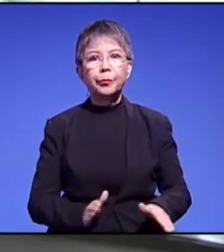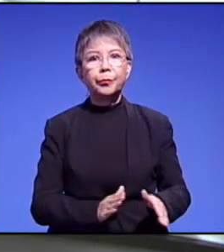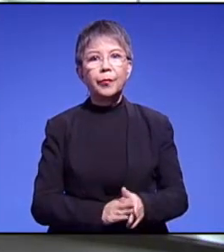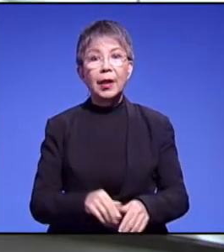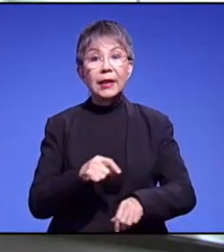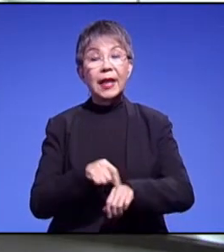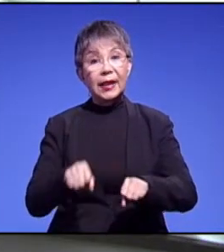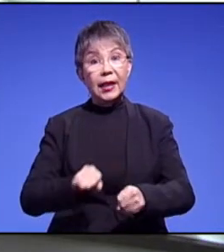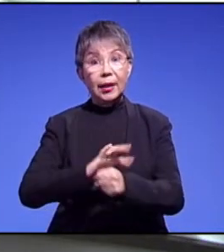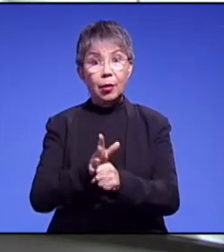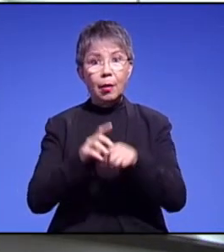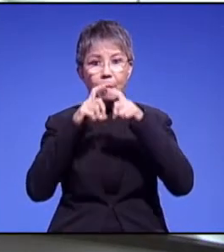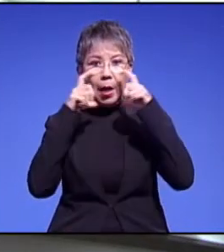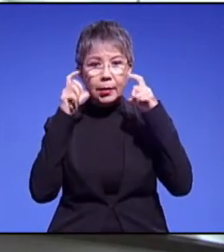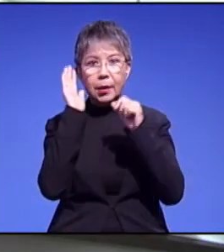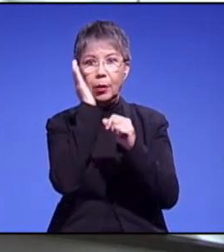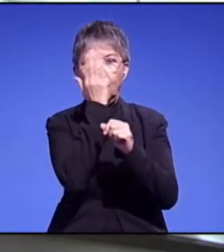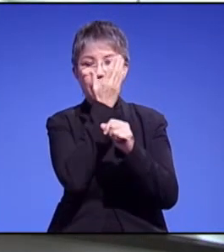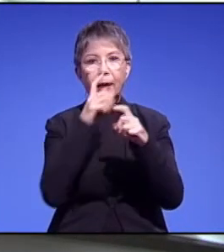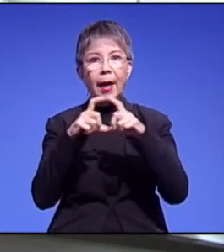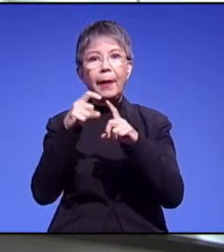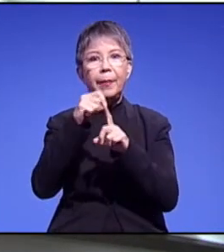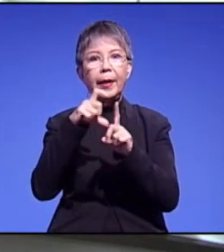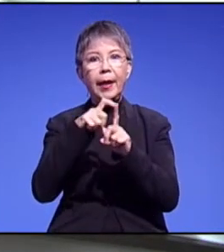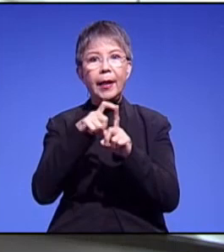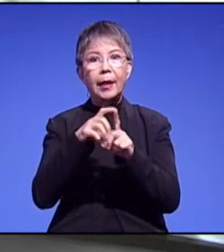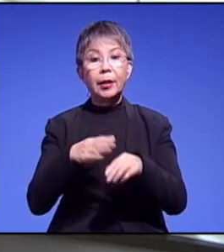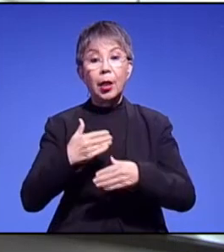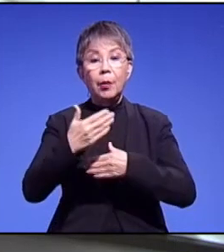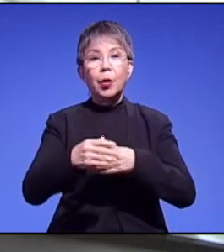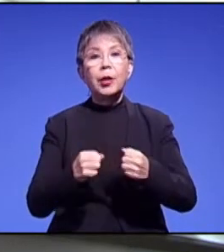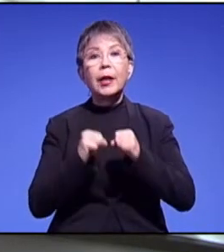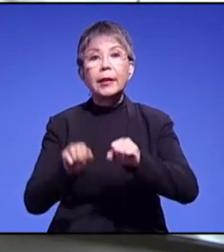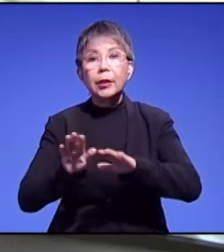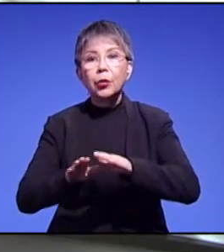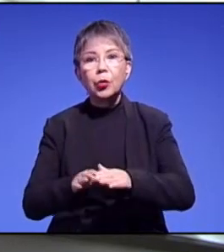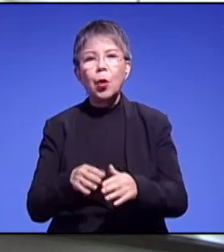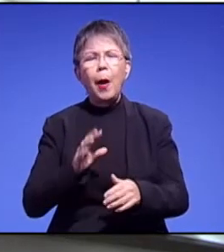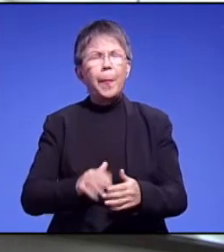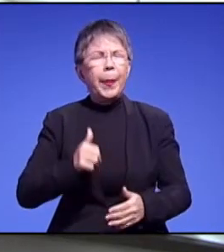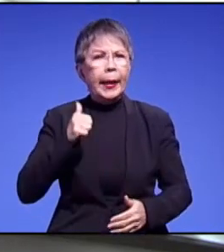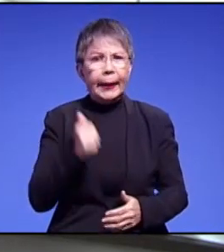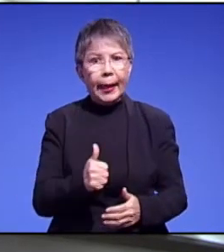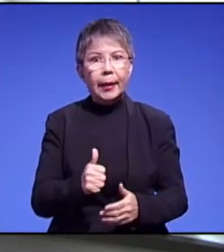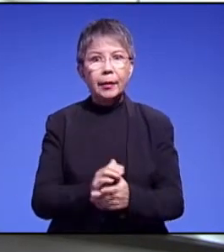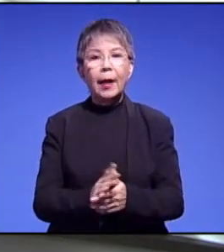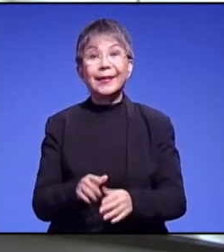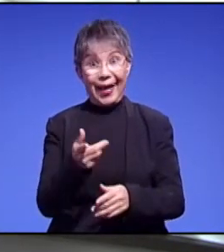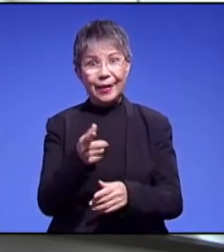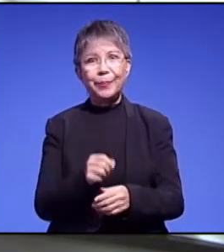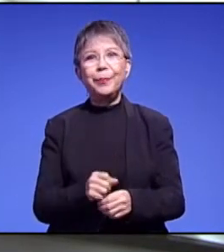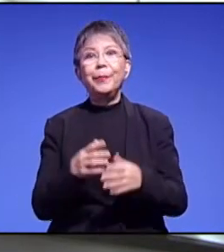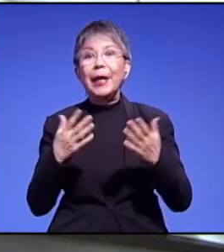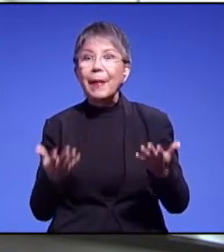Di tengah masa pandemi, masker, face shield, dan APD bagi mereka yang berada di garda terdepan jadi kebutuhan wajib. Nah, kami ajak Anda